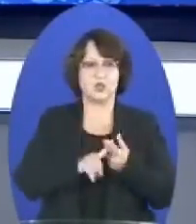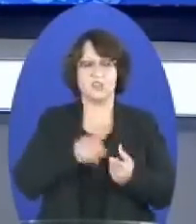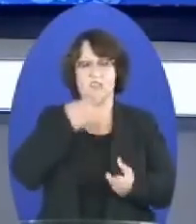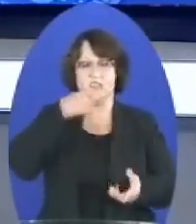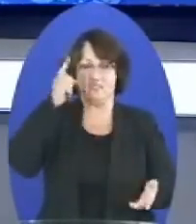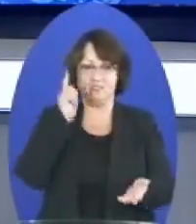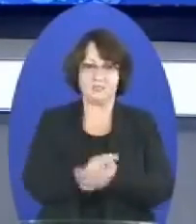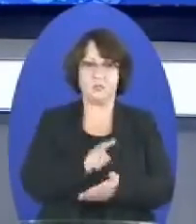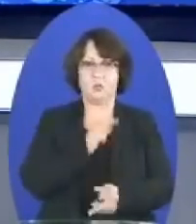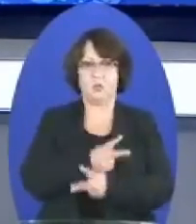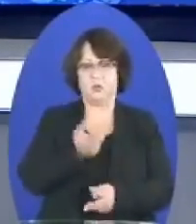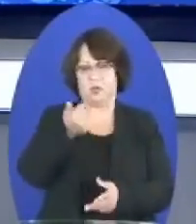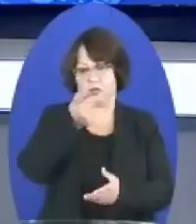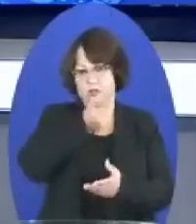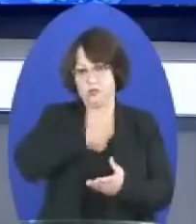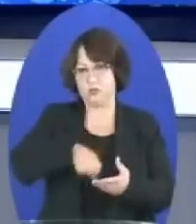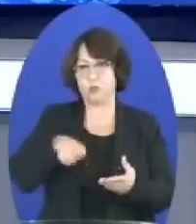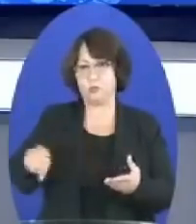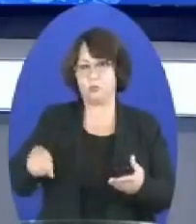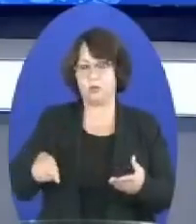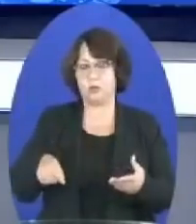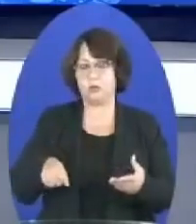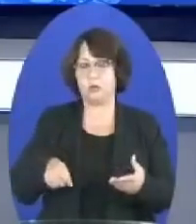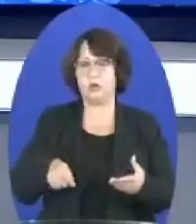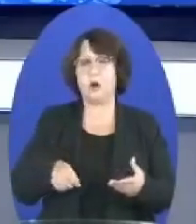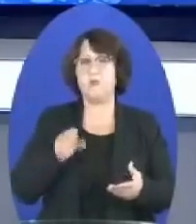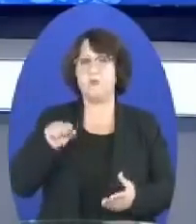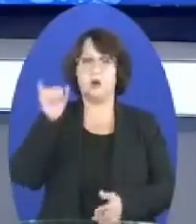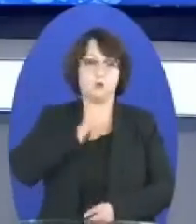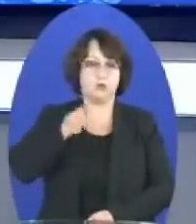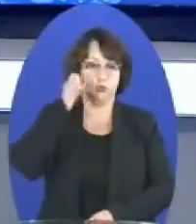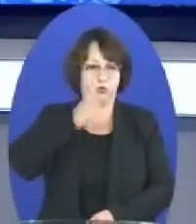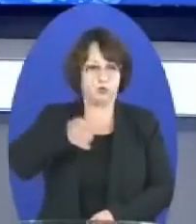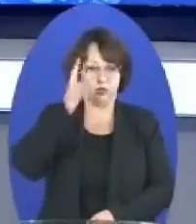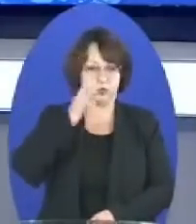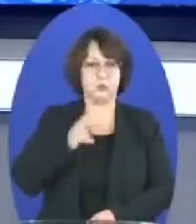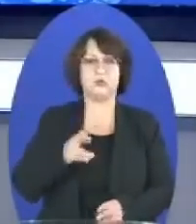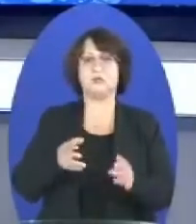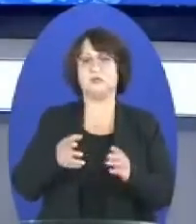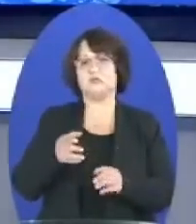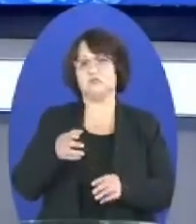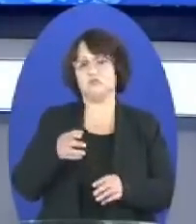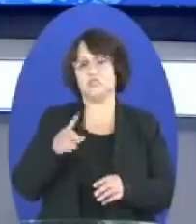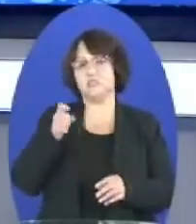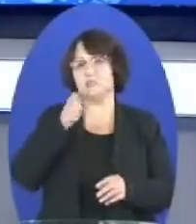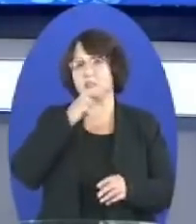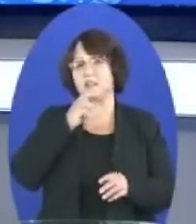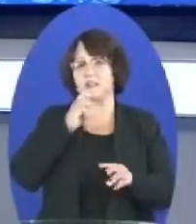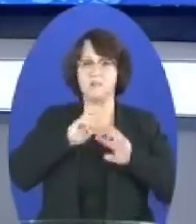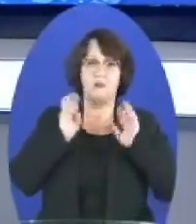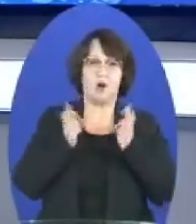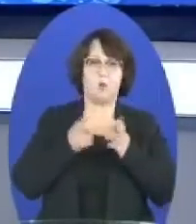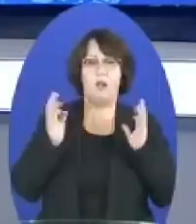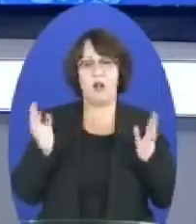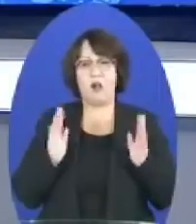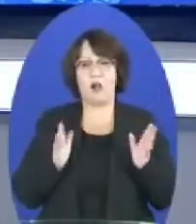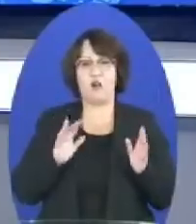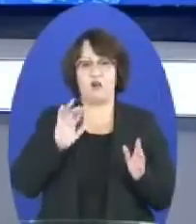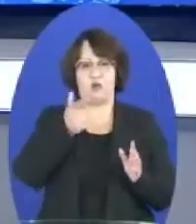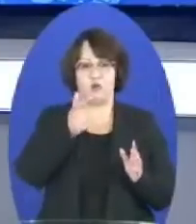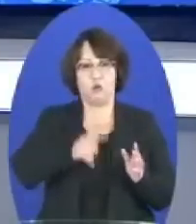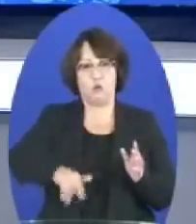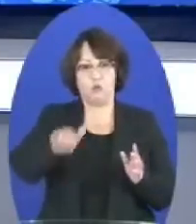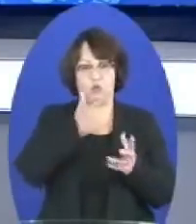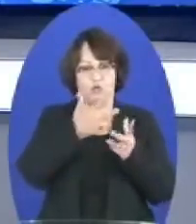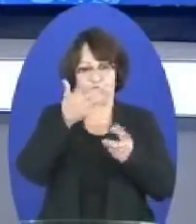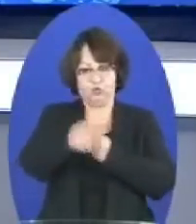зарилэг болон хууланд гар эвсэг зурсан байна. Америкийн нэгдсэн улсын ерөнхийлөгч цагаан ордонд хийсэн хэвлийн багхурал дээр Хонконгод олон жилийн